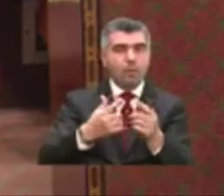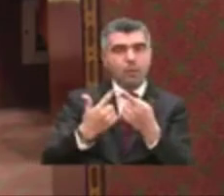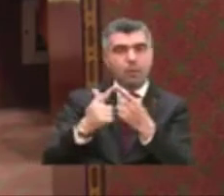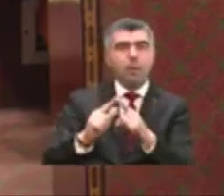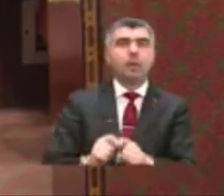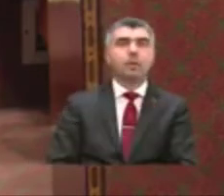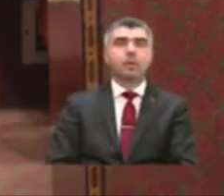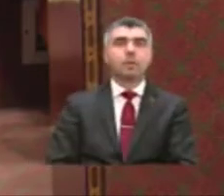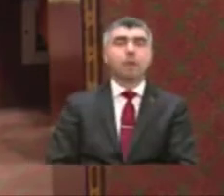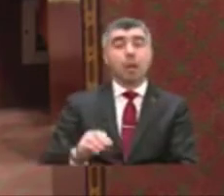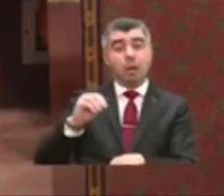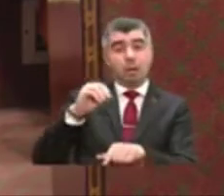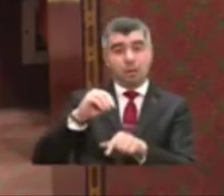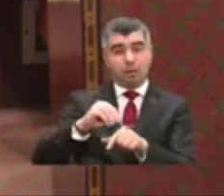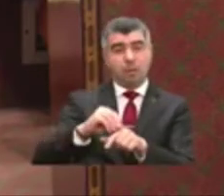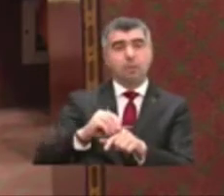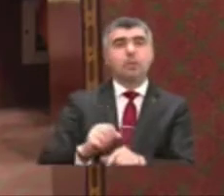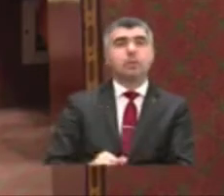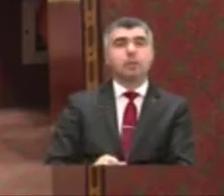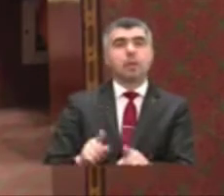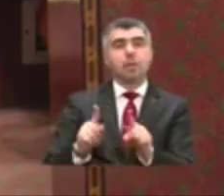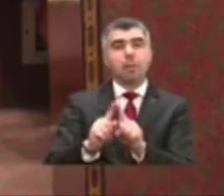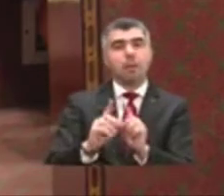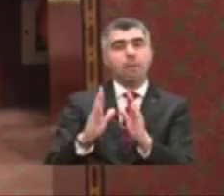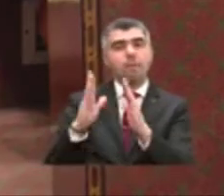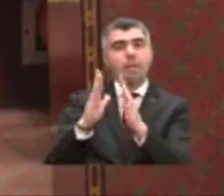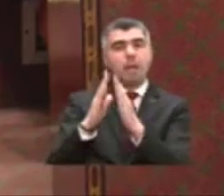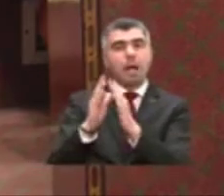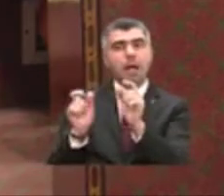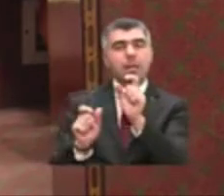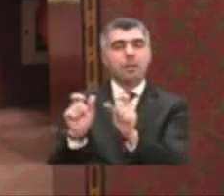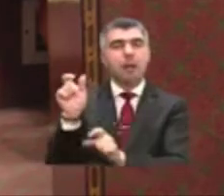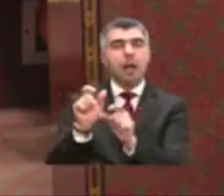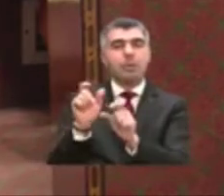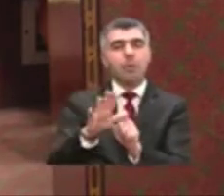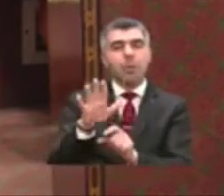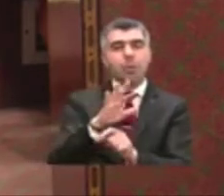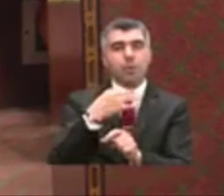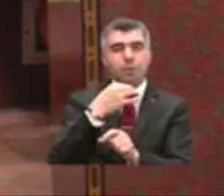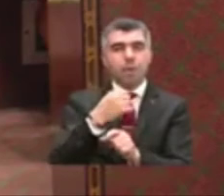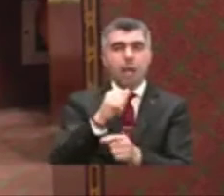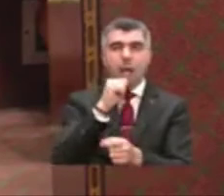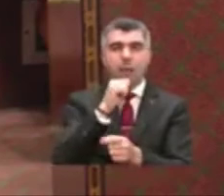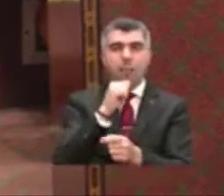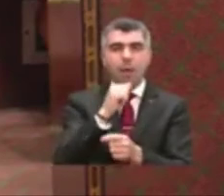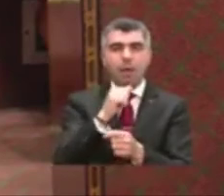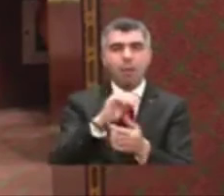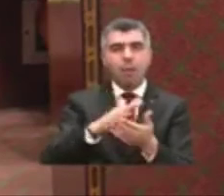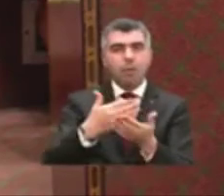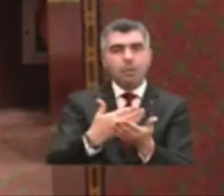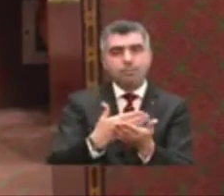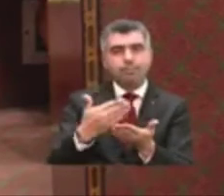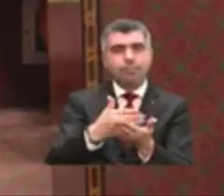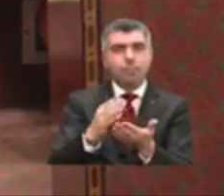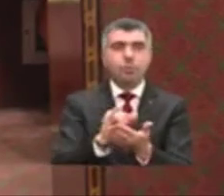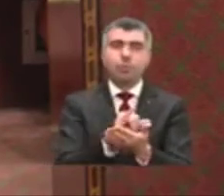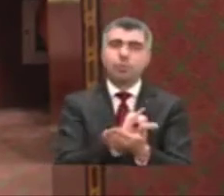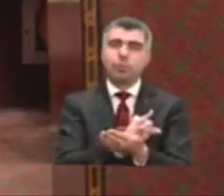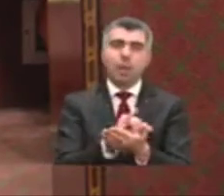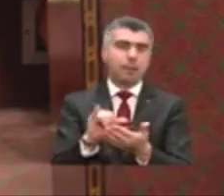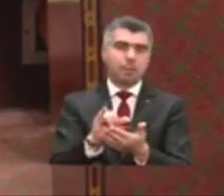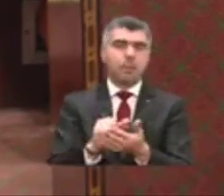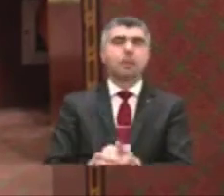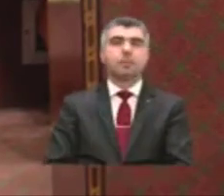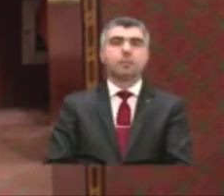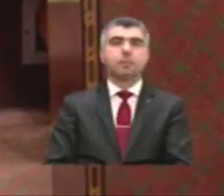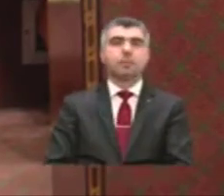الإطار، ولا ما هو مرتبط كذلك بالفرشة المائية والعمل على تدبيرها بكيفية مندمجة، ولا ما